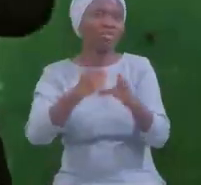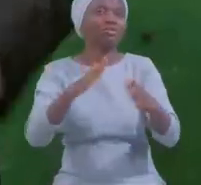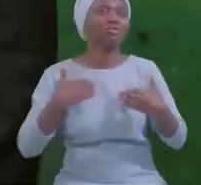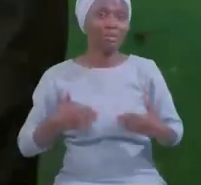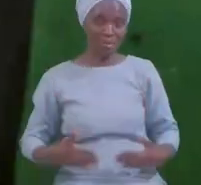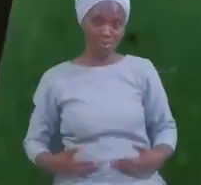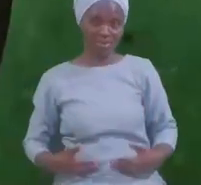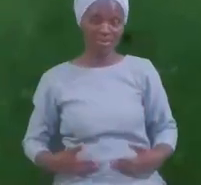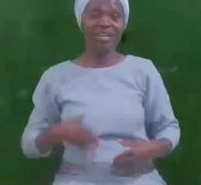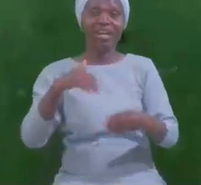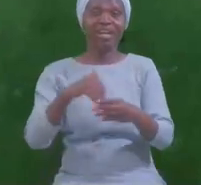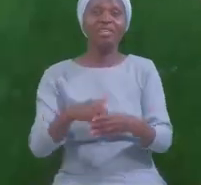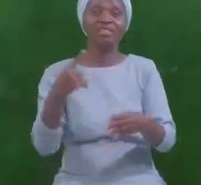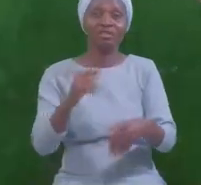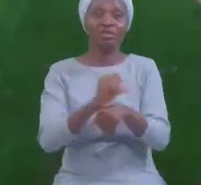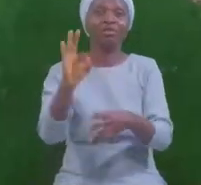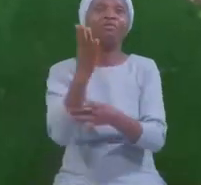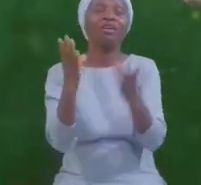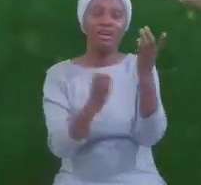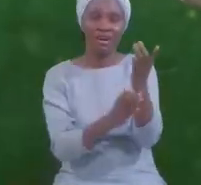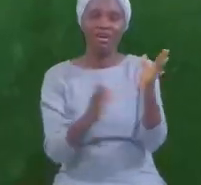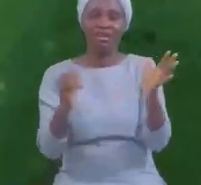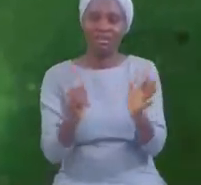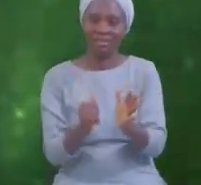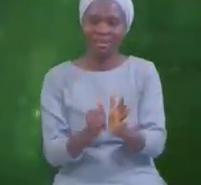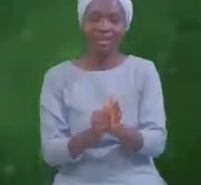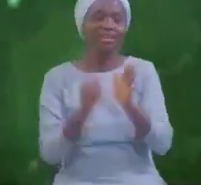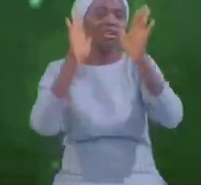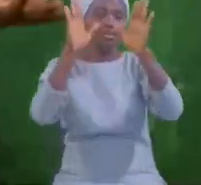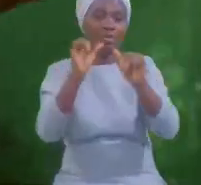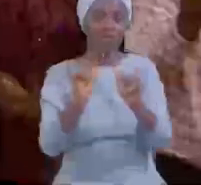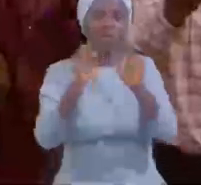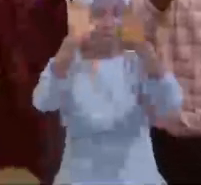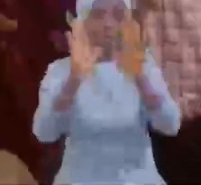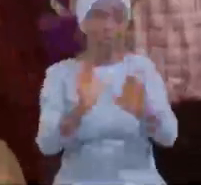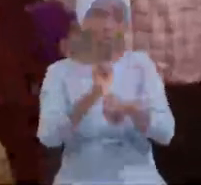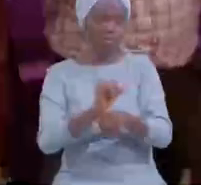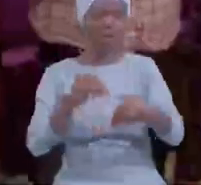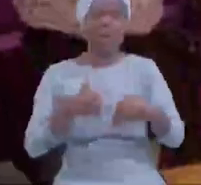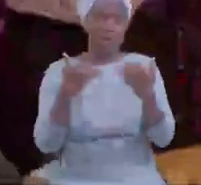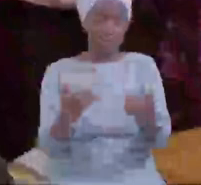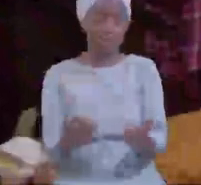votre main. Le miracle là est maintenant arrivé.